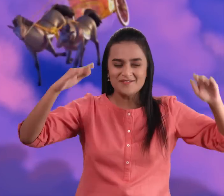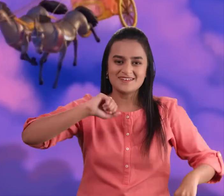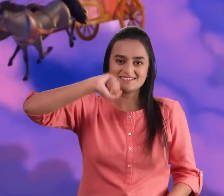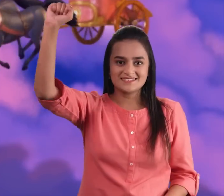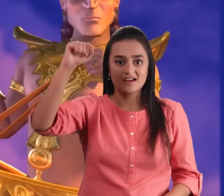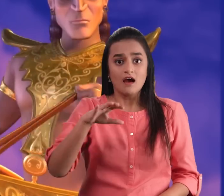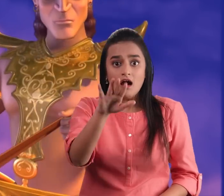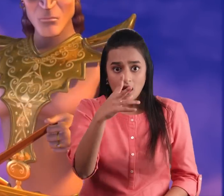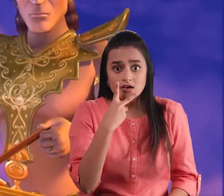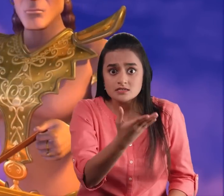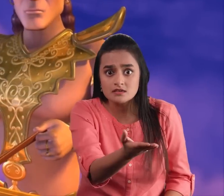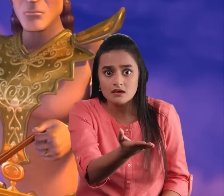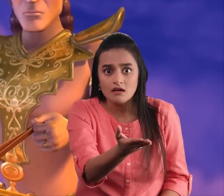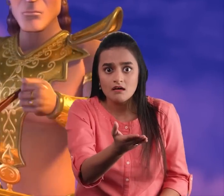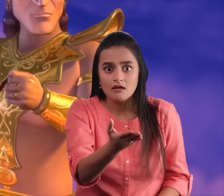देखिए तो,